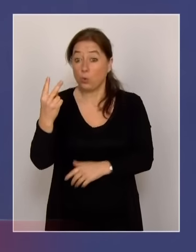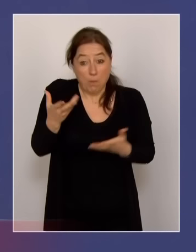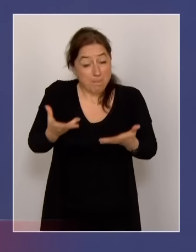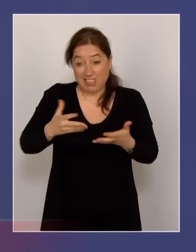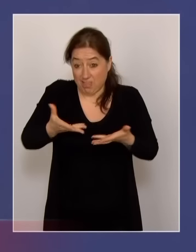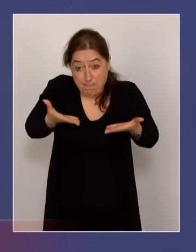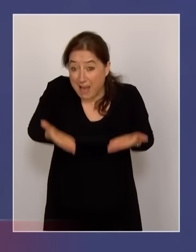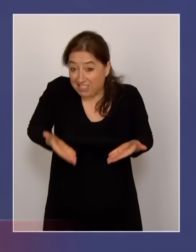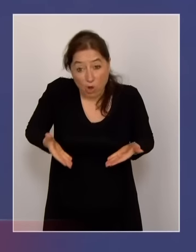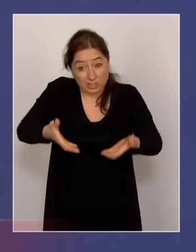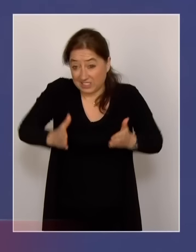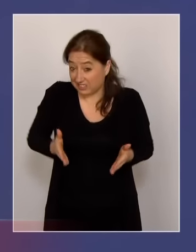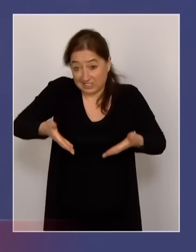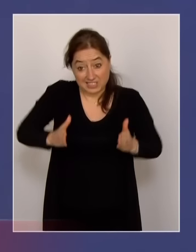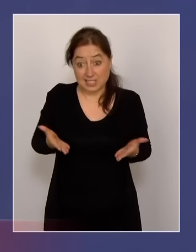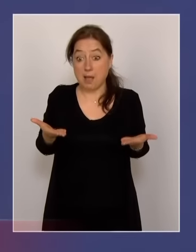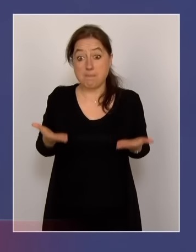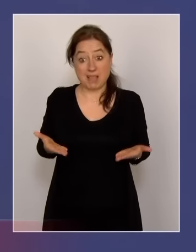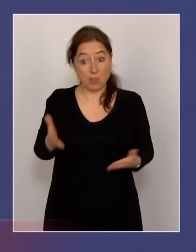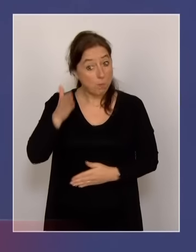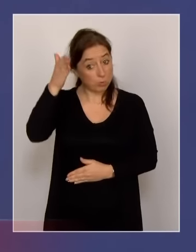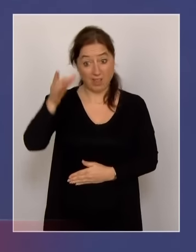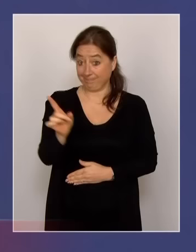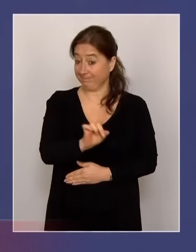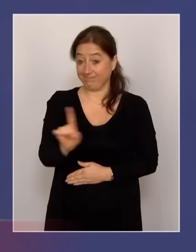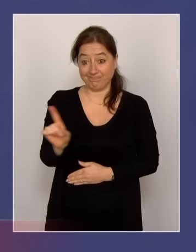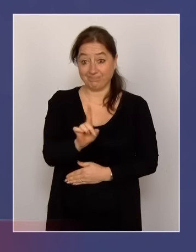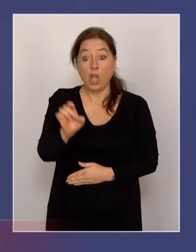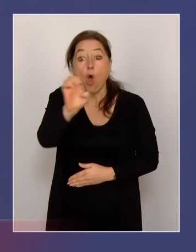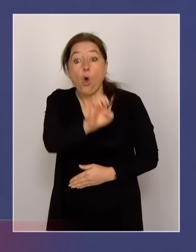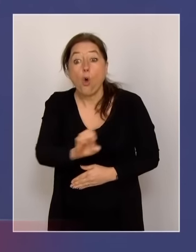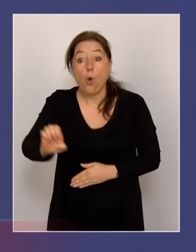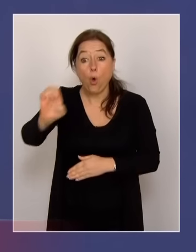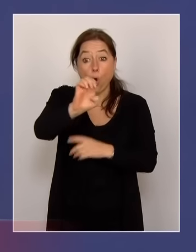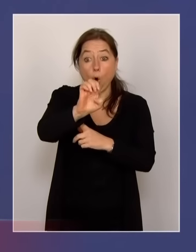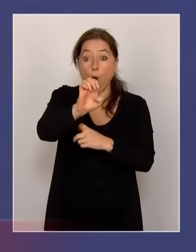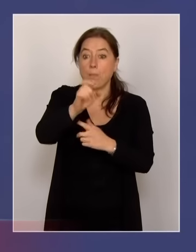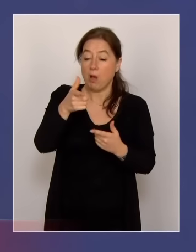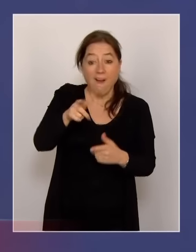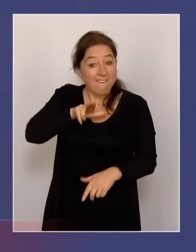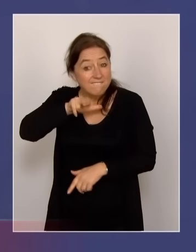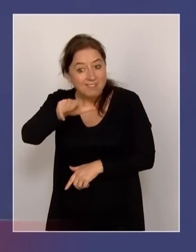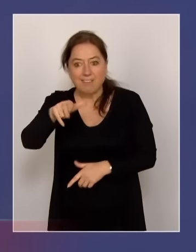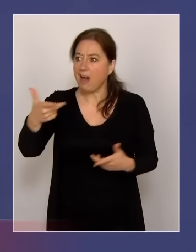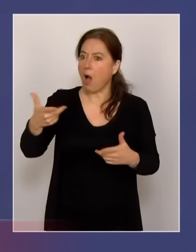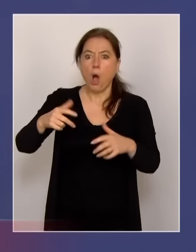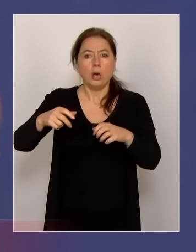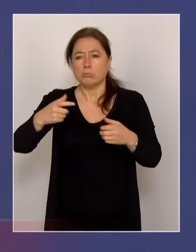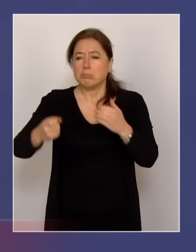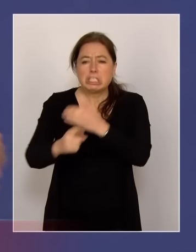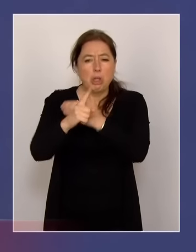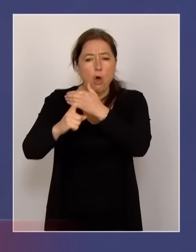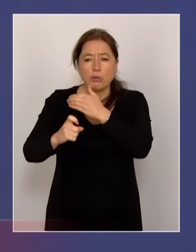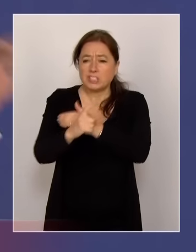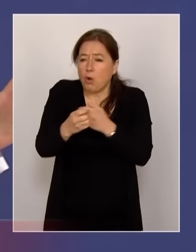se joue maintenant. Et la question de savoir si l'Europe sera une puissance d'innovation, de recherche et de production